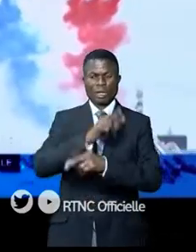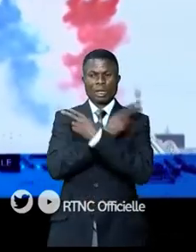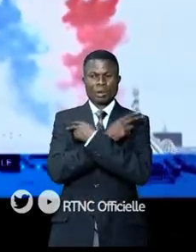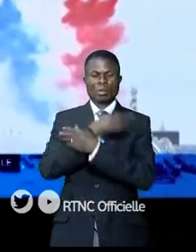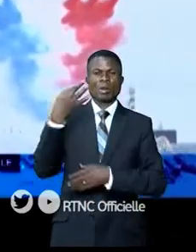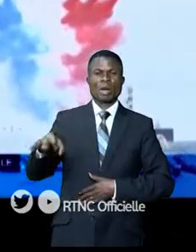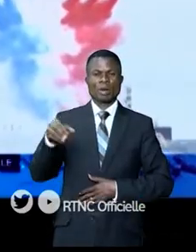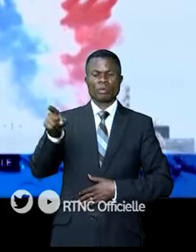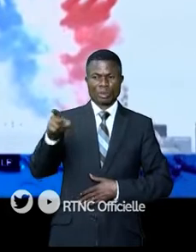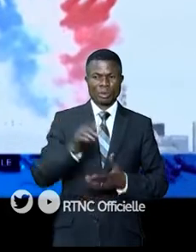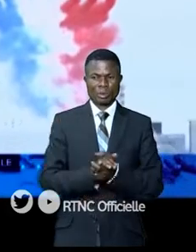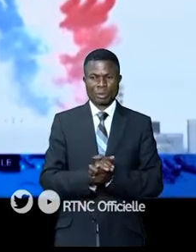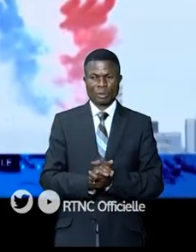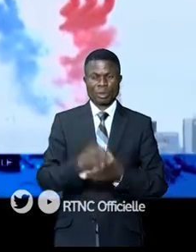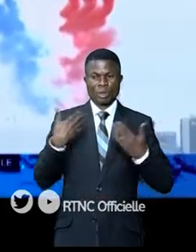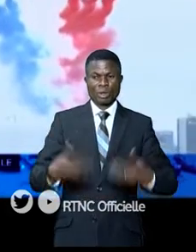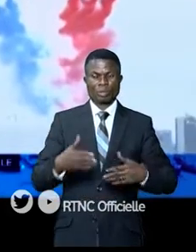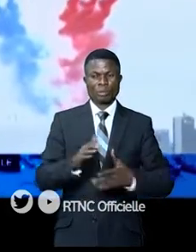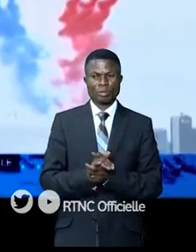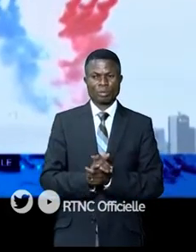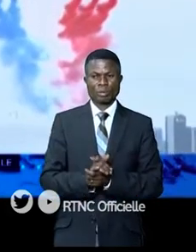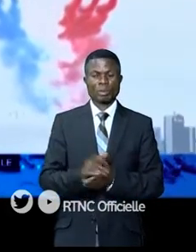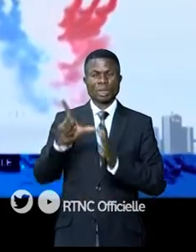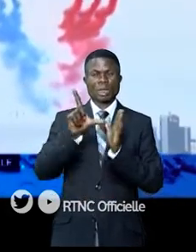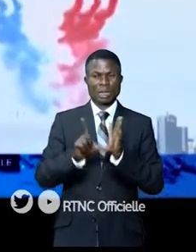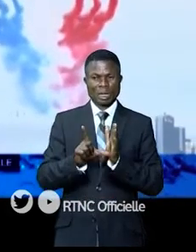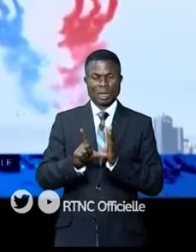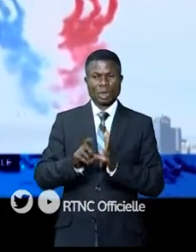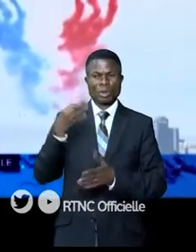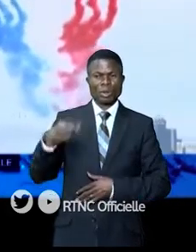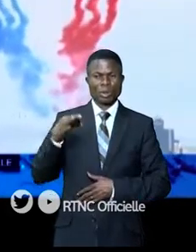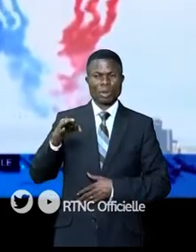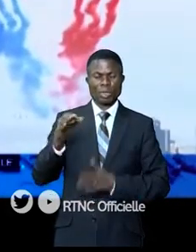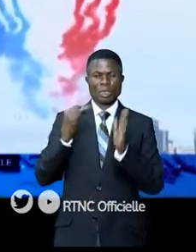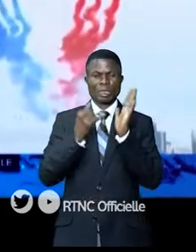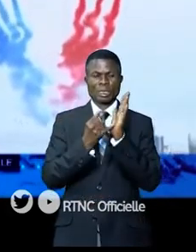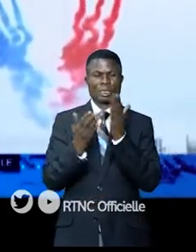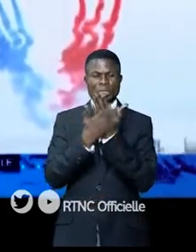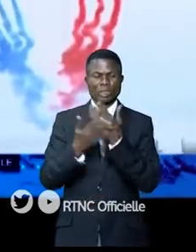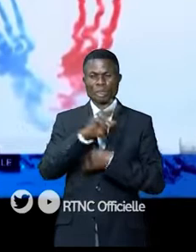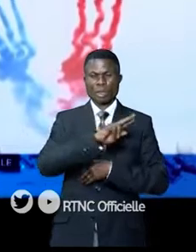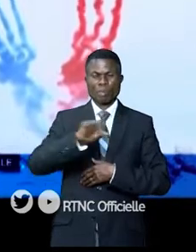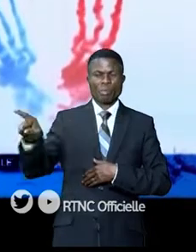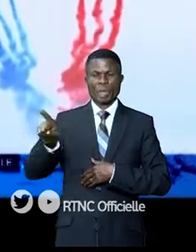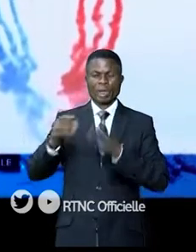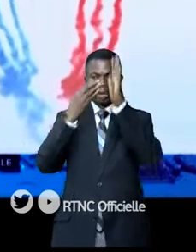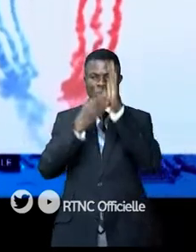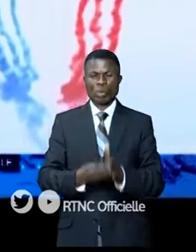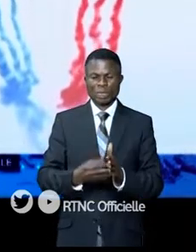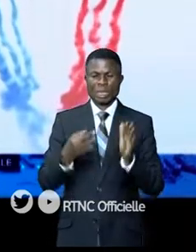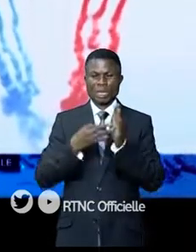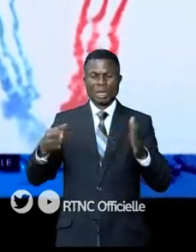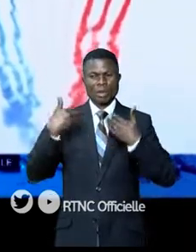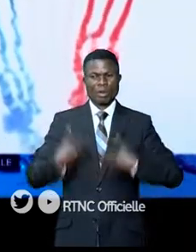France. Elle a été instituée par la loi Raspail du 6 juillet 1880 pour